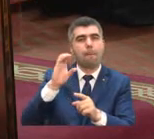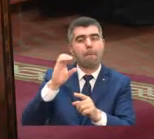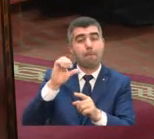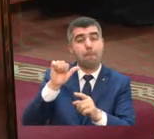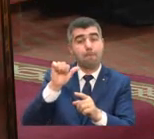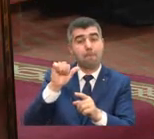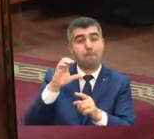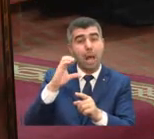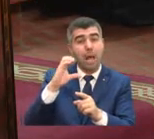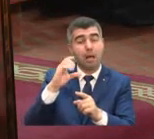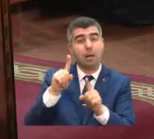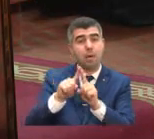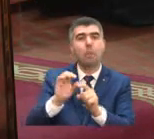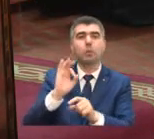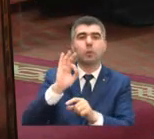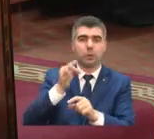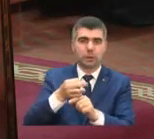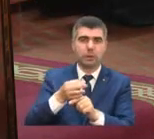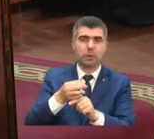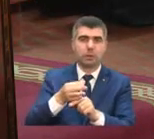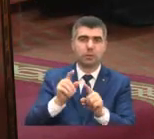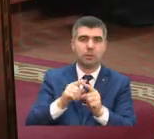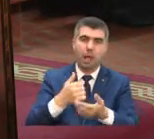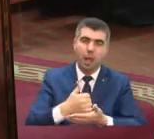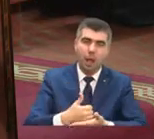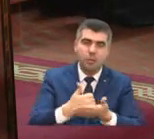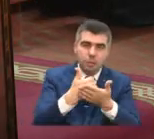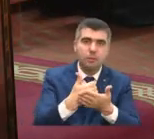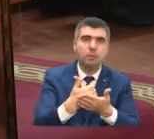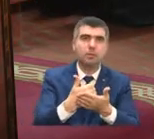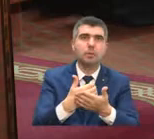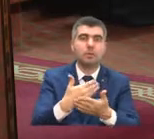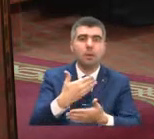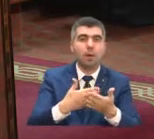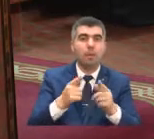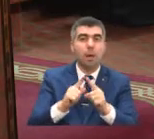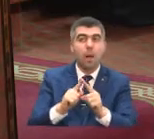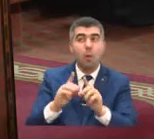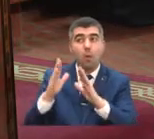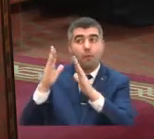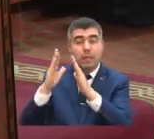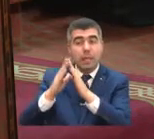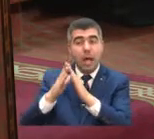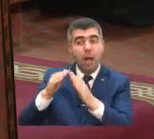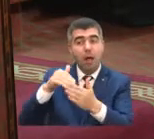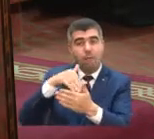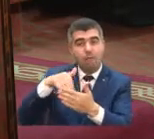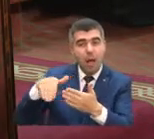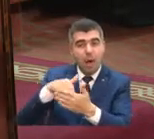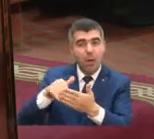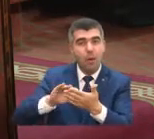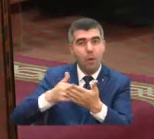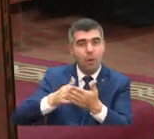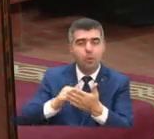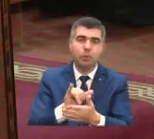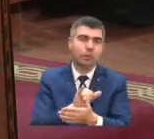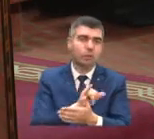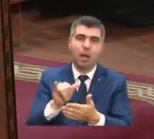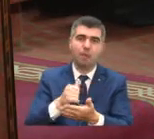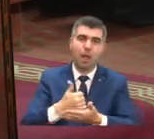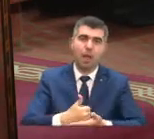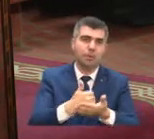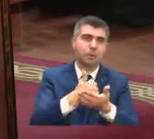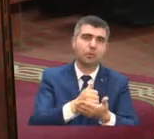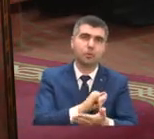لكن حيت تعلق الأمر باش يكون محاولة أنه يثبت بأنه ساكن في دواور باش